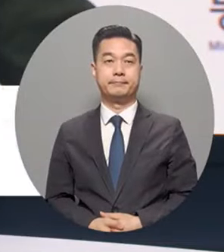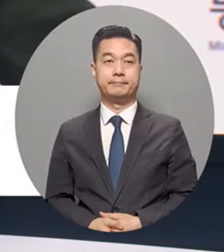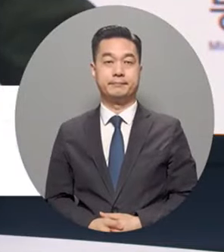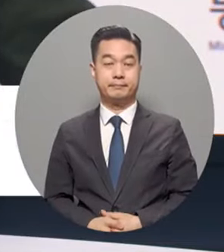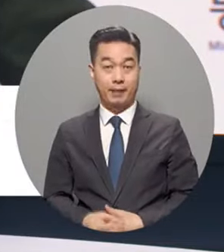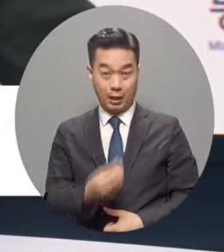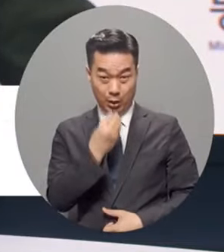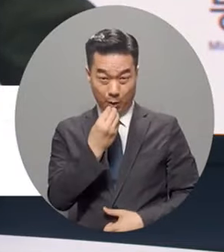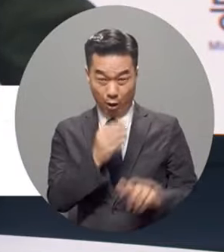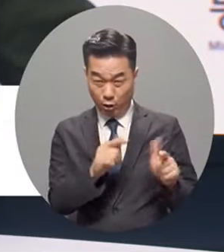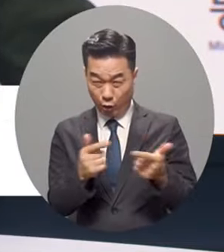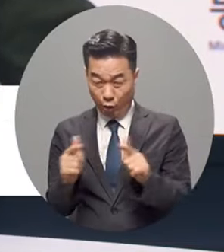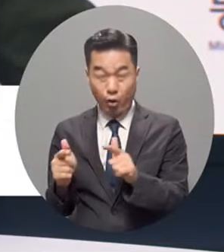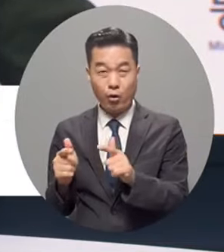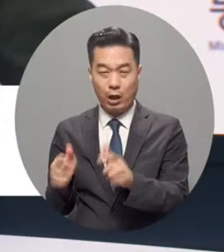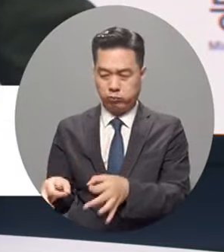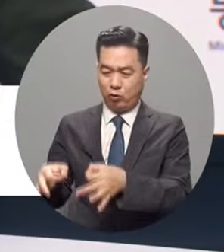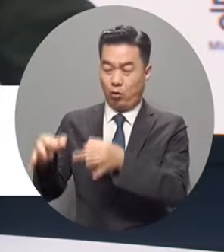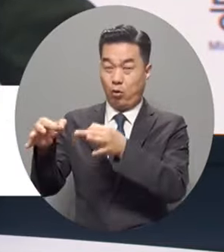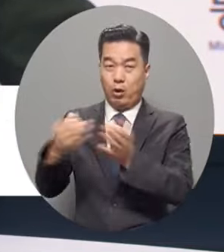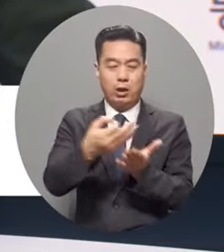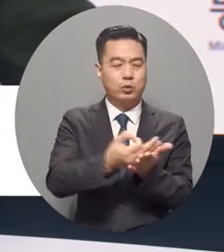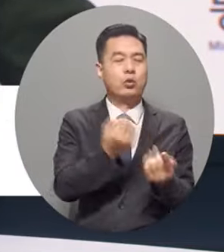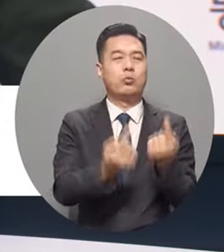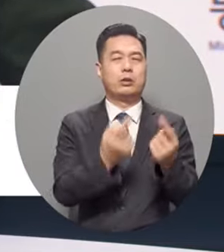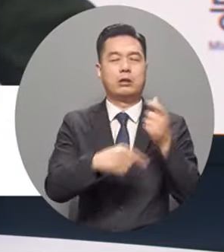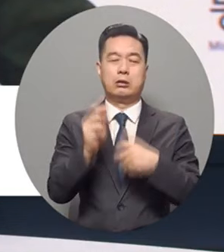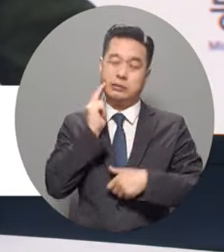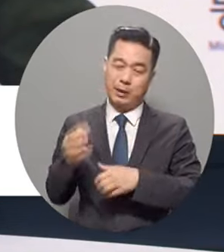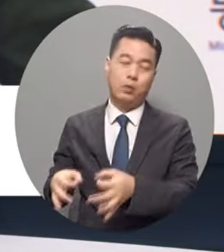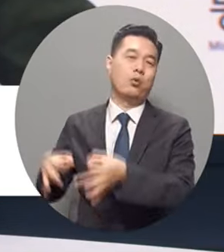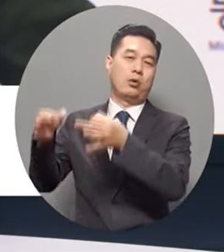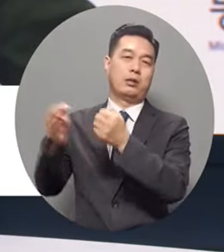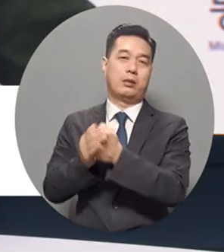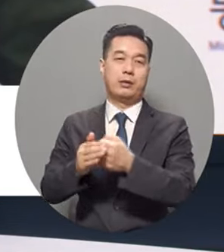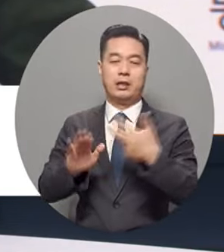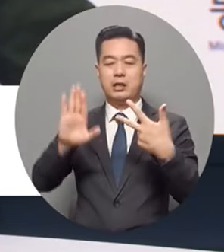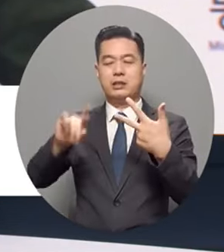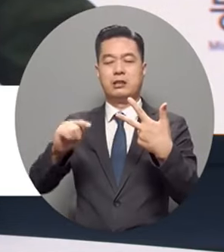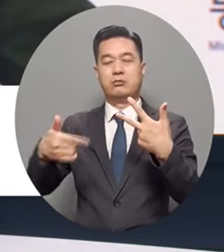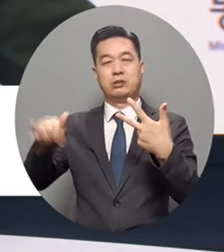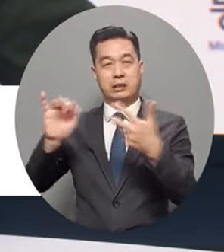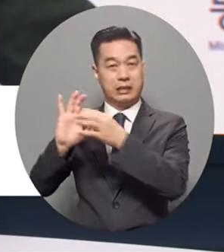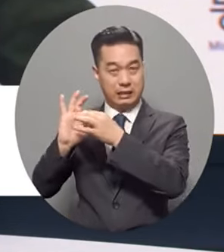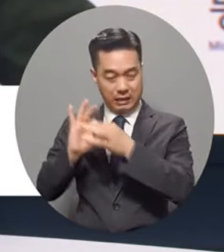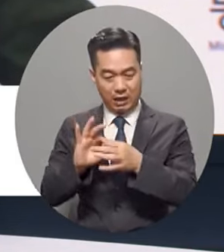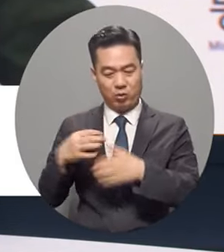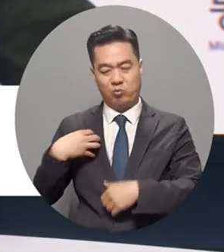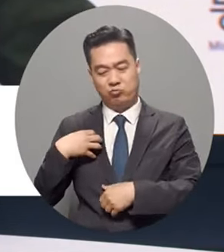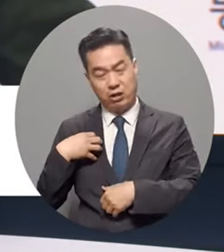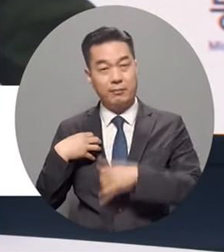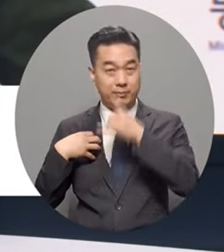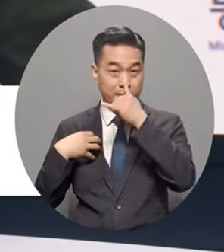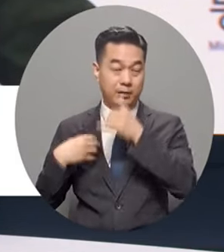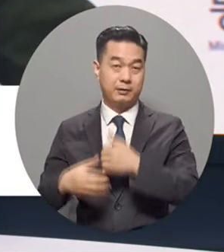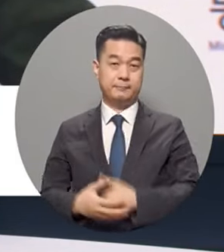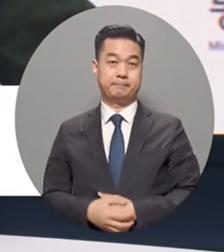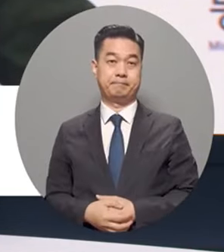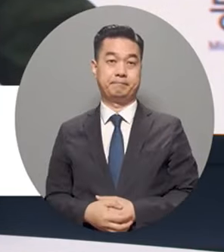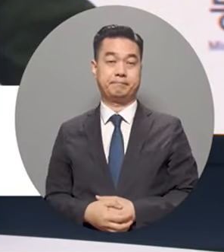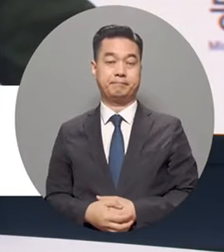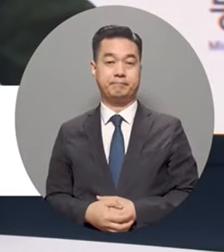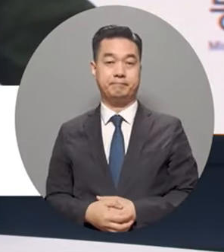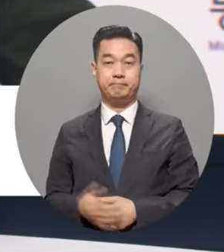먹거리 물가가 소득보다 크게 오르면서 7개 분기 연속으로 장바구니 부담이 지속된 것으로 나타났습니다. 특히